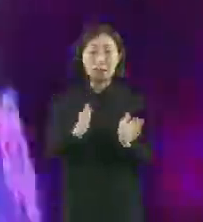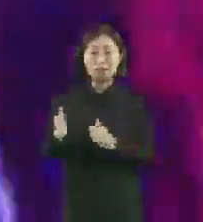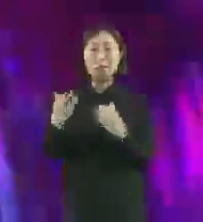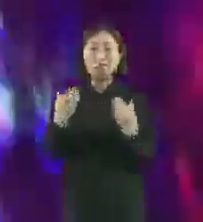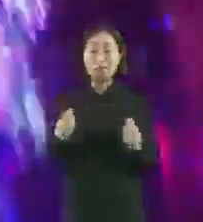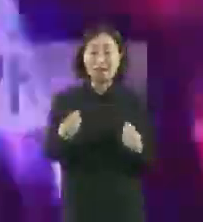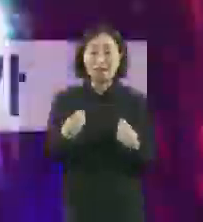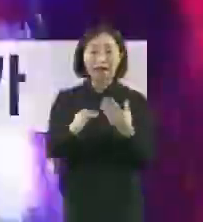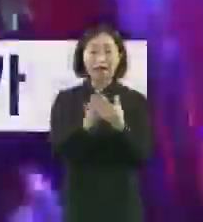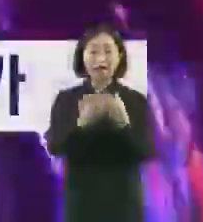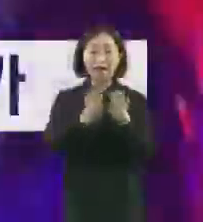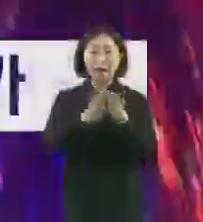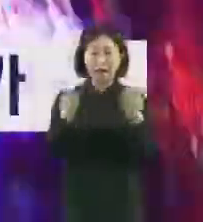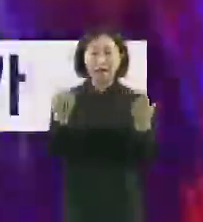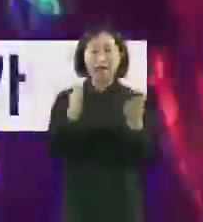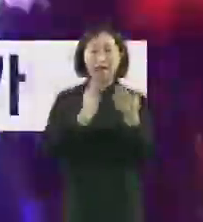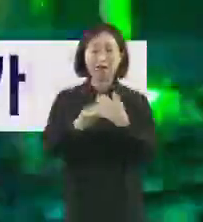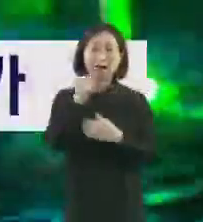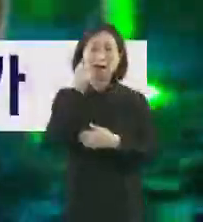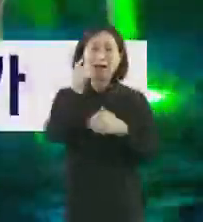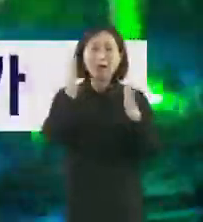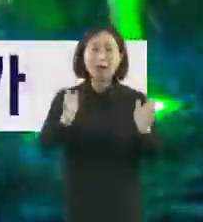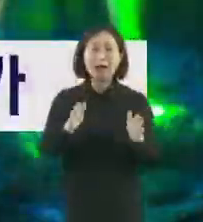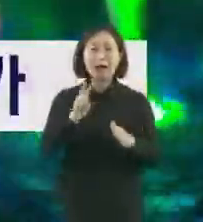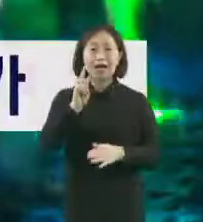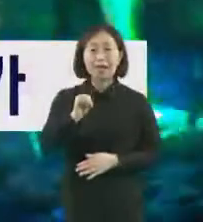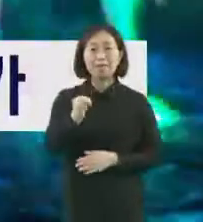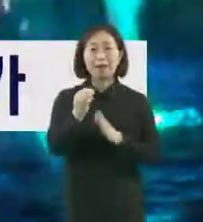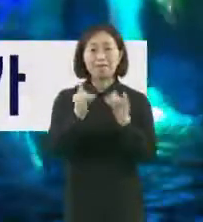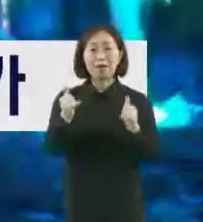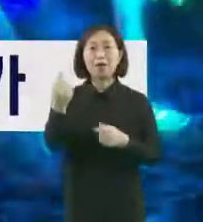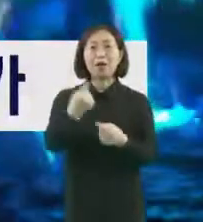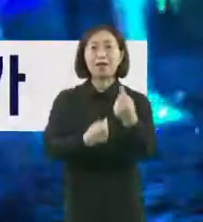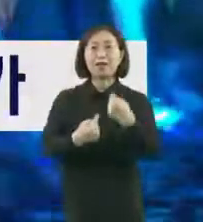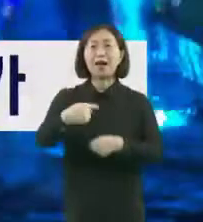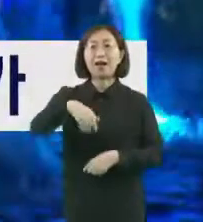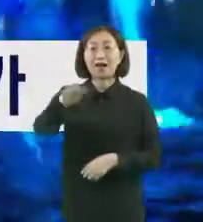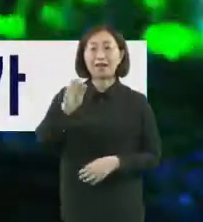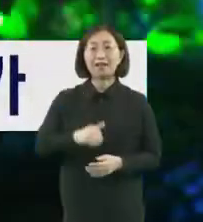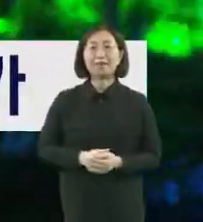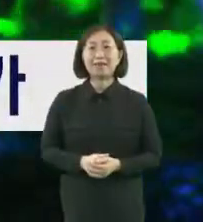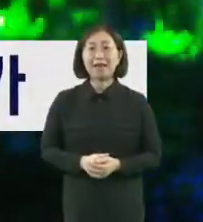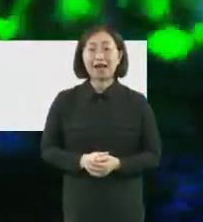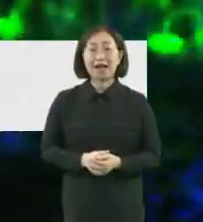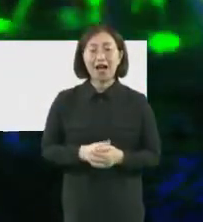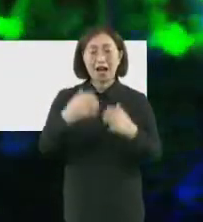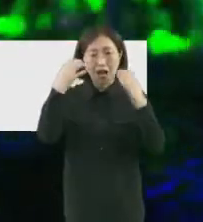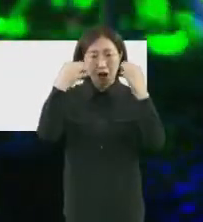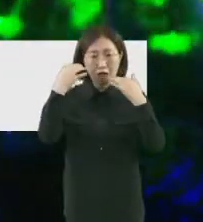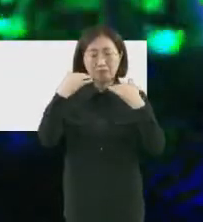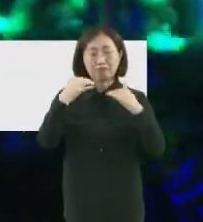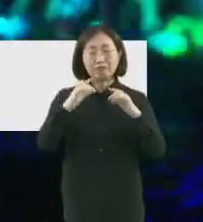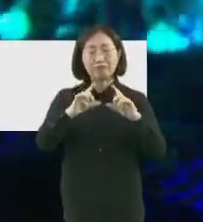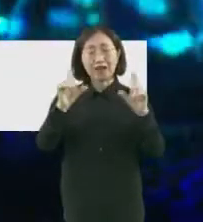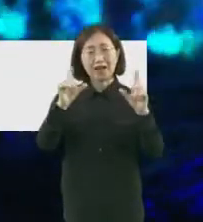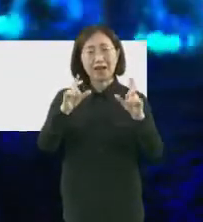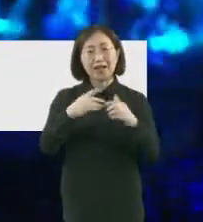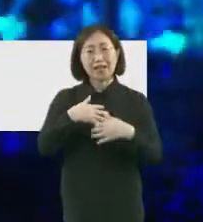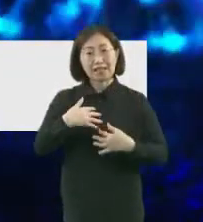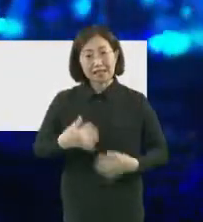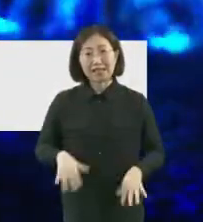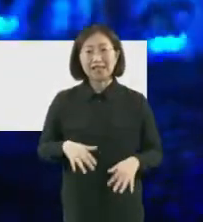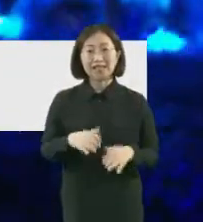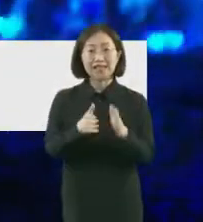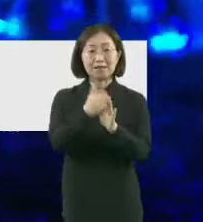마치고 임시 개장한 뒤 한 달 사이 3만여 명이 다녀갔습니다. 더운 여름에 많이 지쳤을 시민 여러분들을